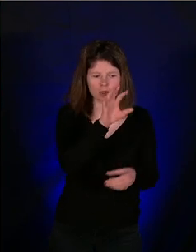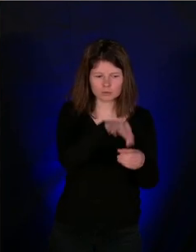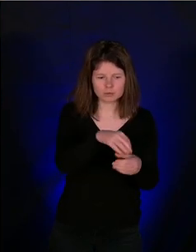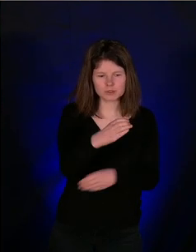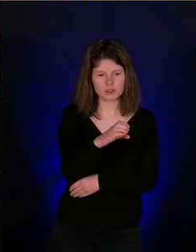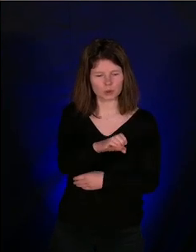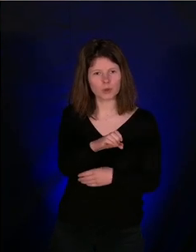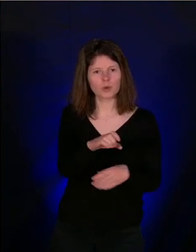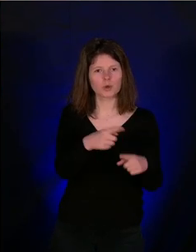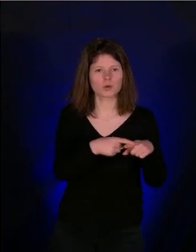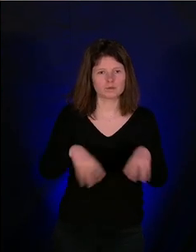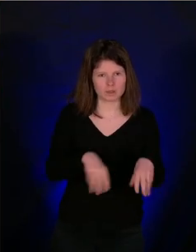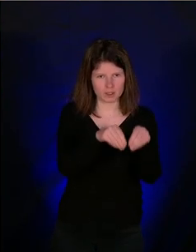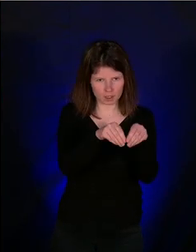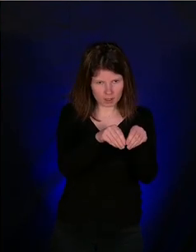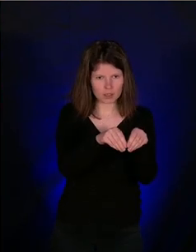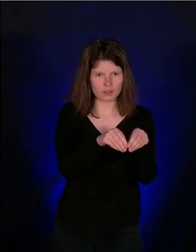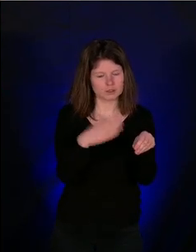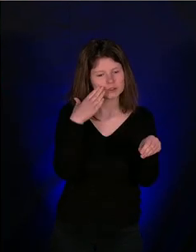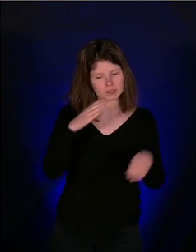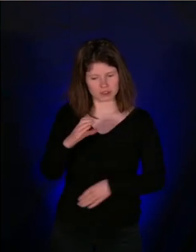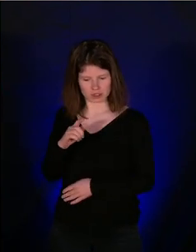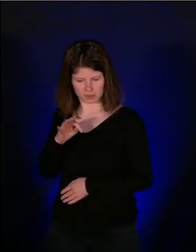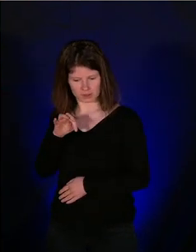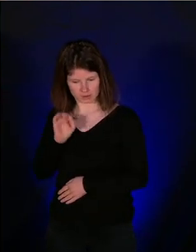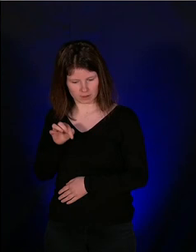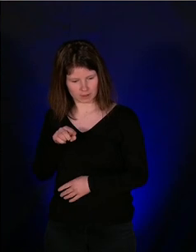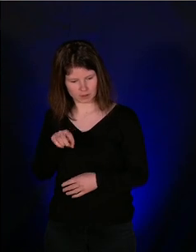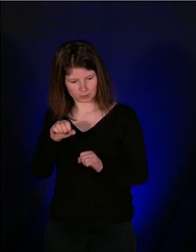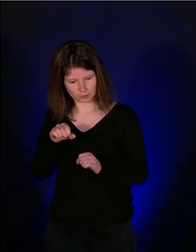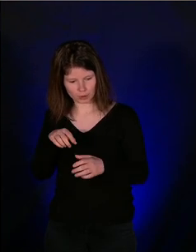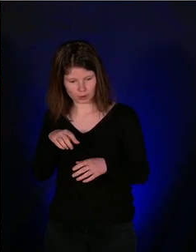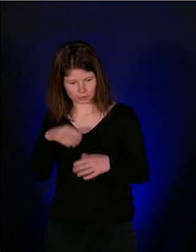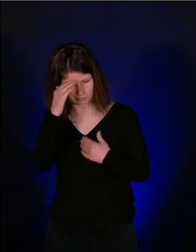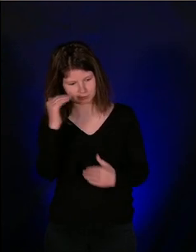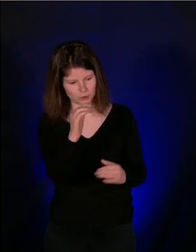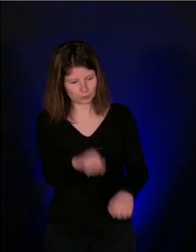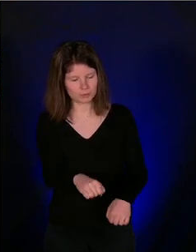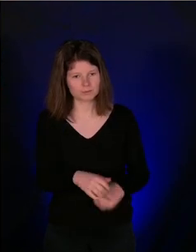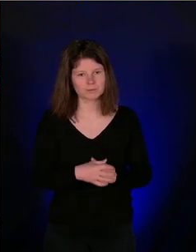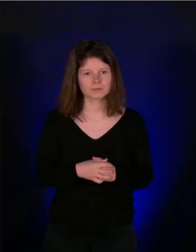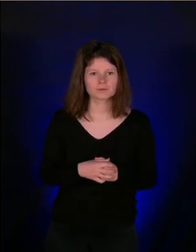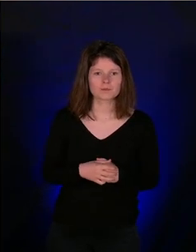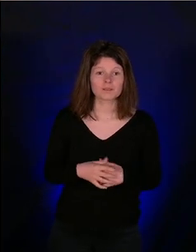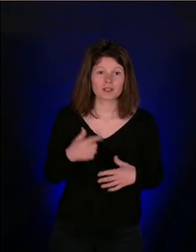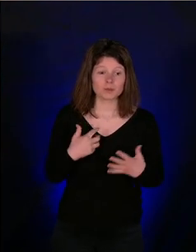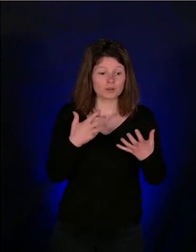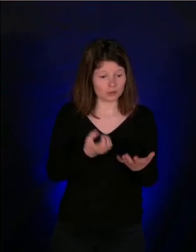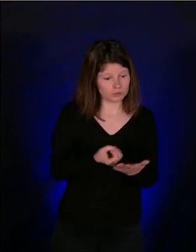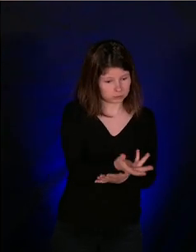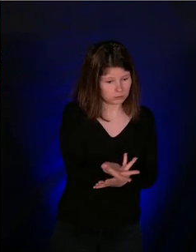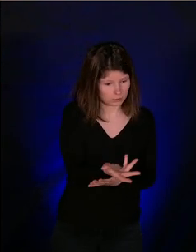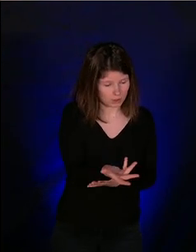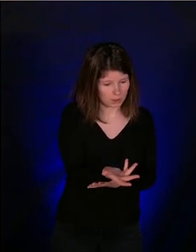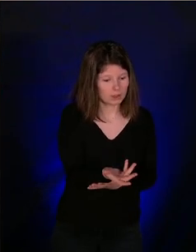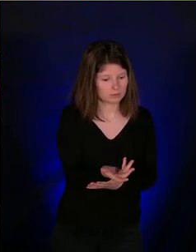confédérale et je sais que la CGT pourra compter sur toi, Marie. Et ce que je tiens à te dire, c'est que tu peux être sûre que tu pourras compter